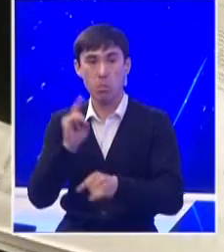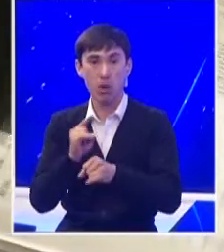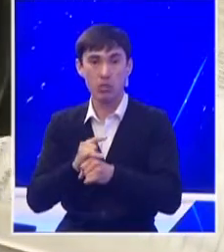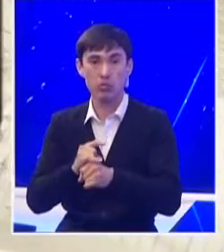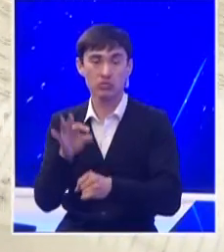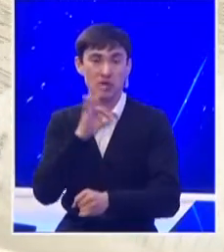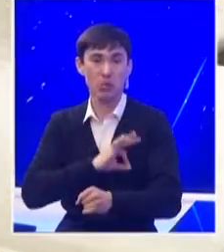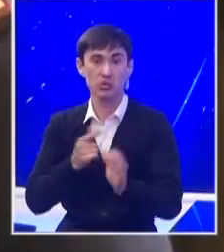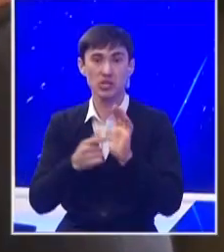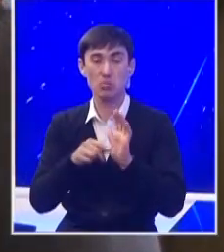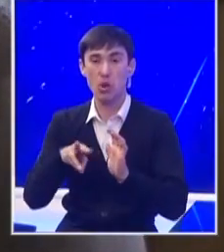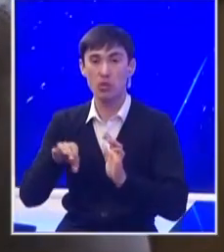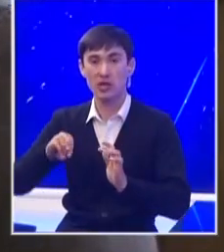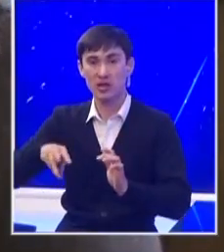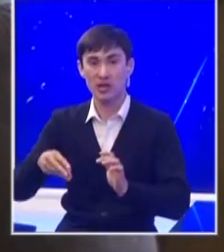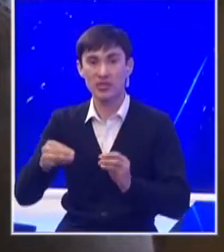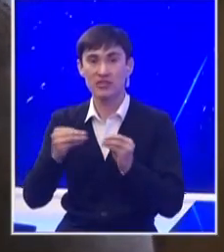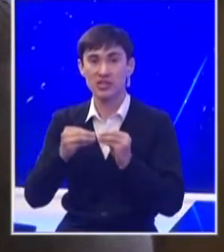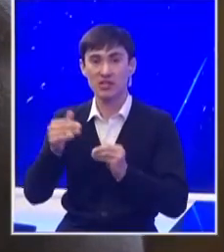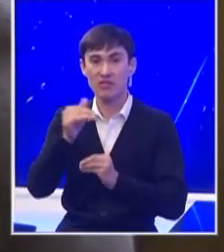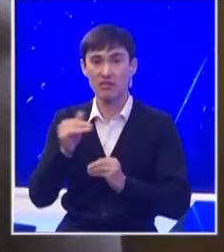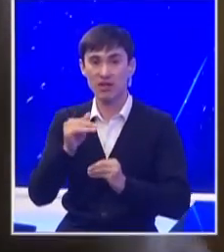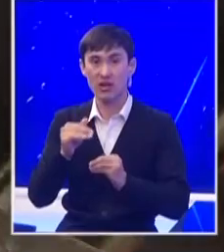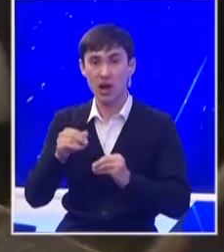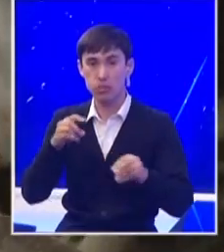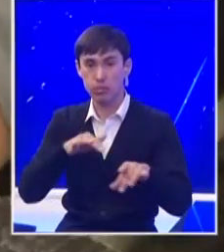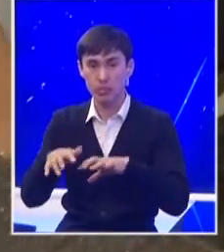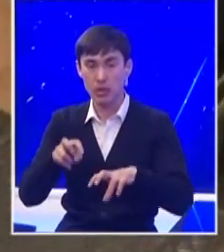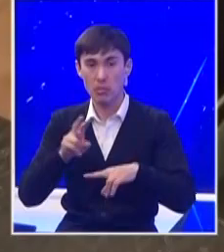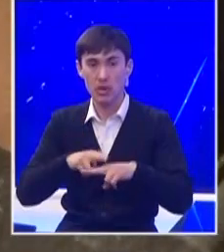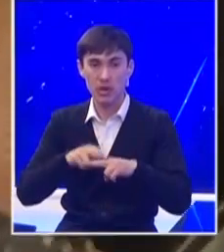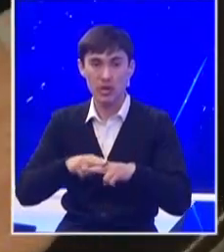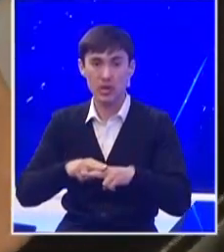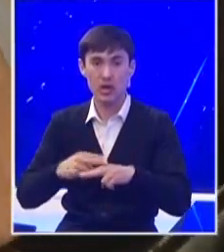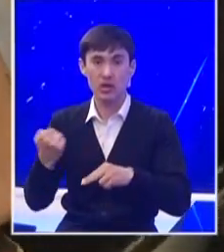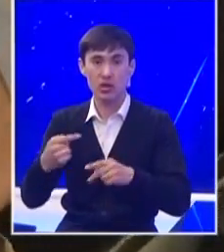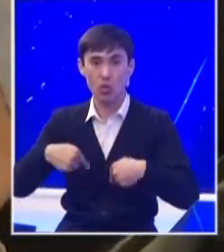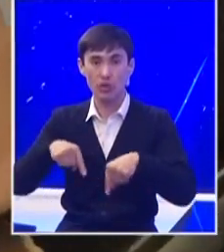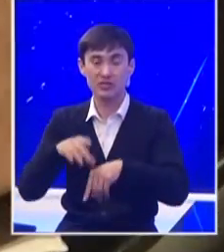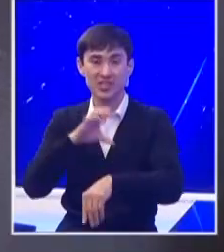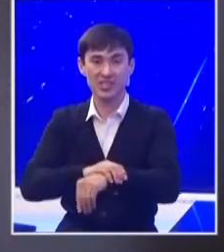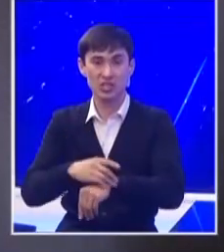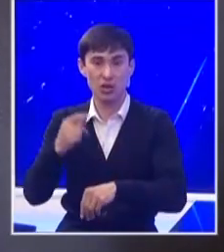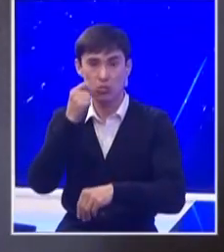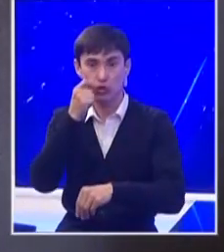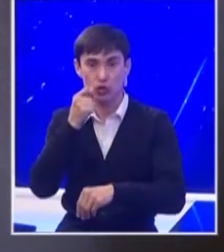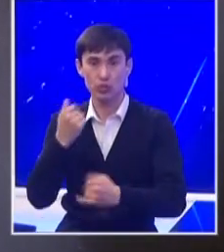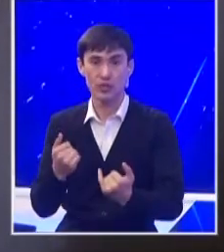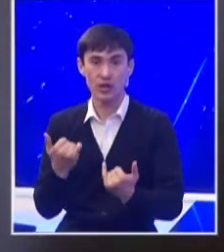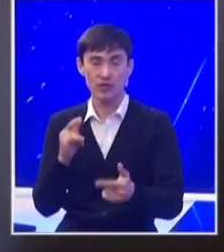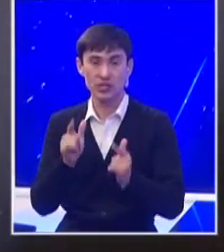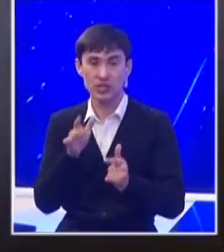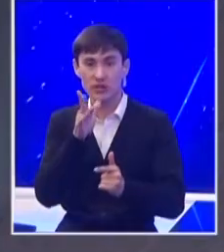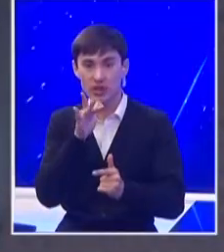7 миллионов тенге. 10 февраля в ходе оперативно-розыскных мероприятий сотрудники правоохранительных органов задержали мужчину.